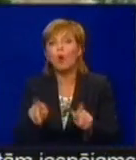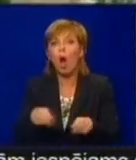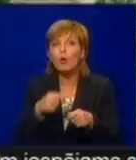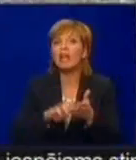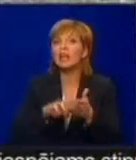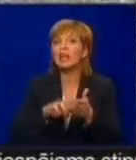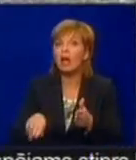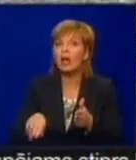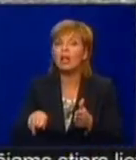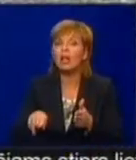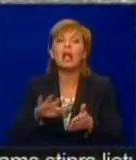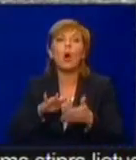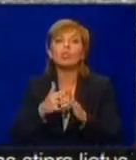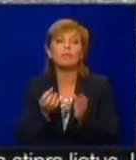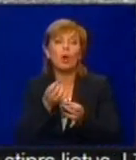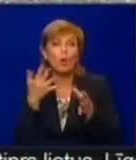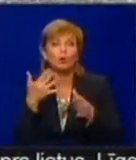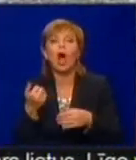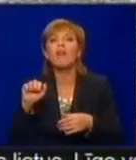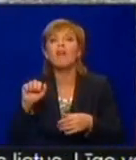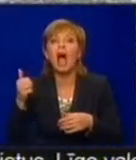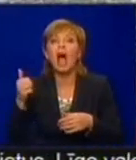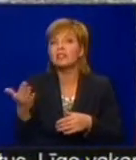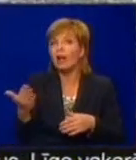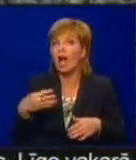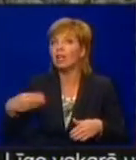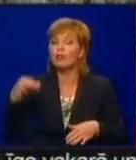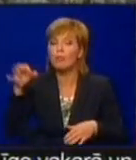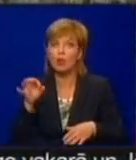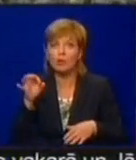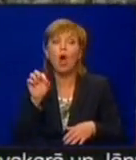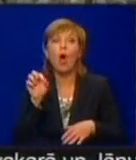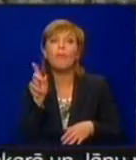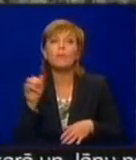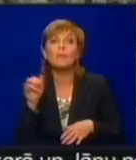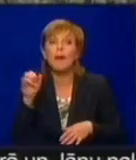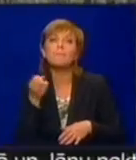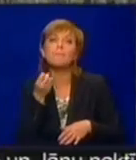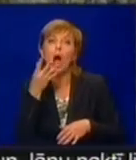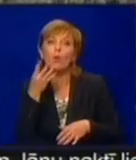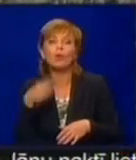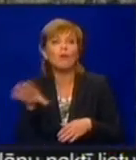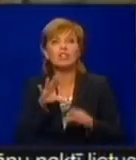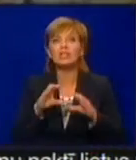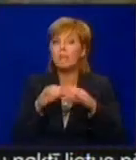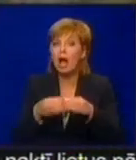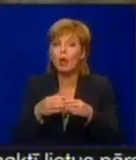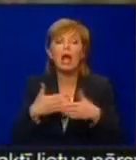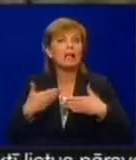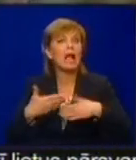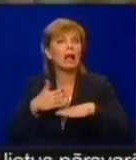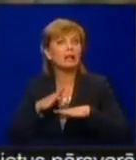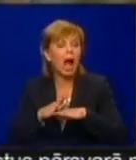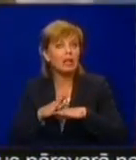lauksaimniecības kultūras. No Afganistānas nāk 90% no visām opija magonēm pasaulē. Turklāt lielākā daļa ražas